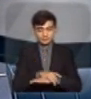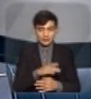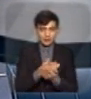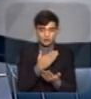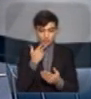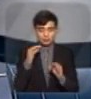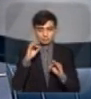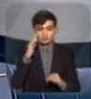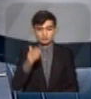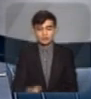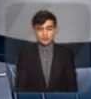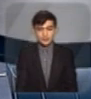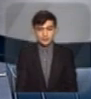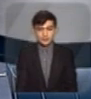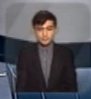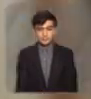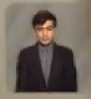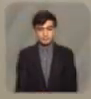общепита, расскажет Александра Ким.